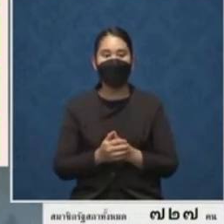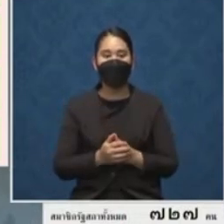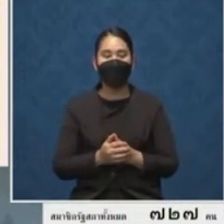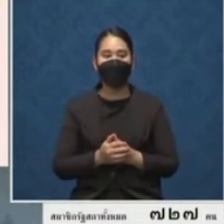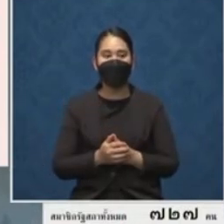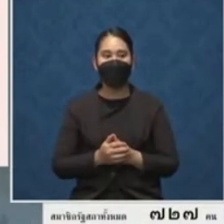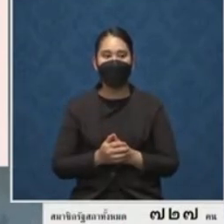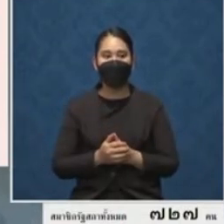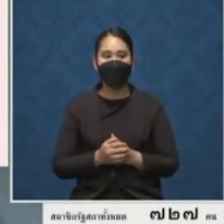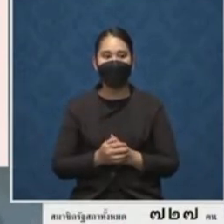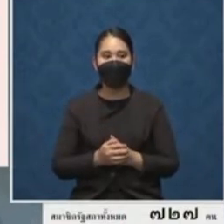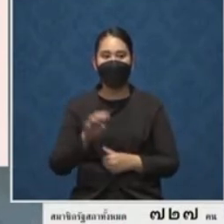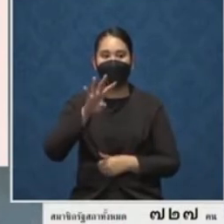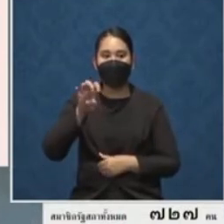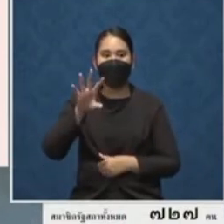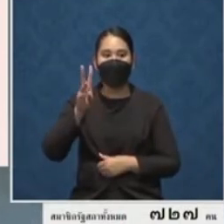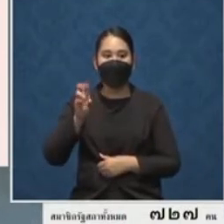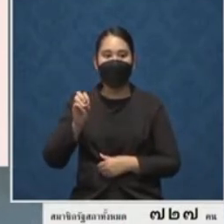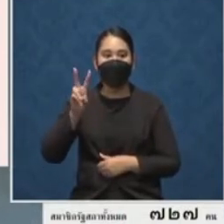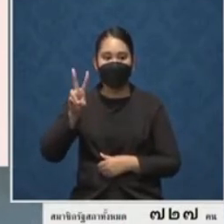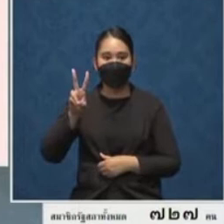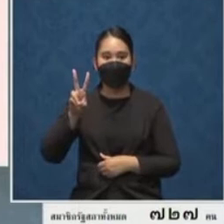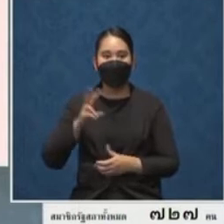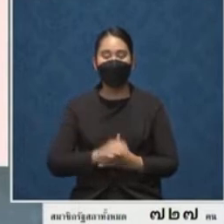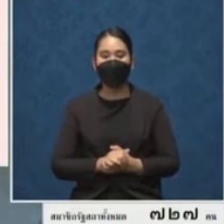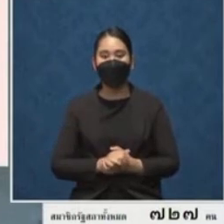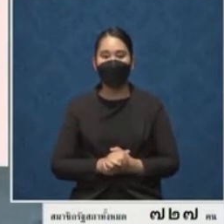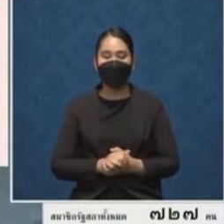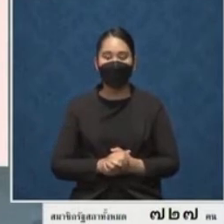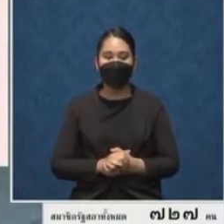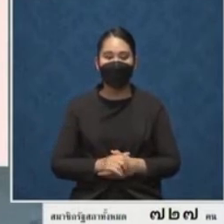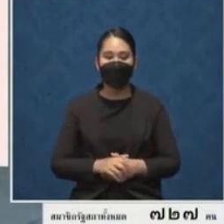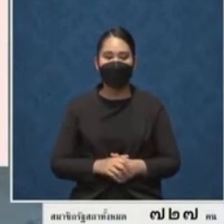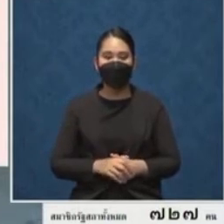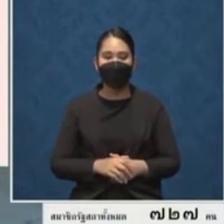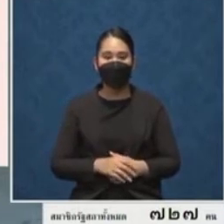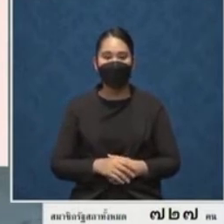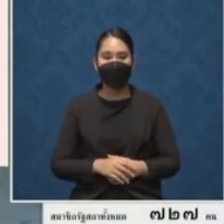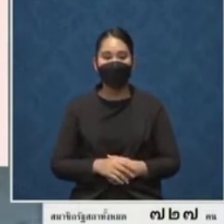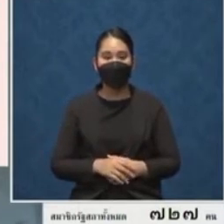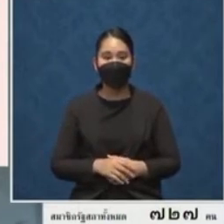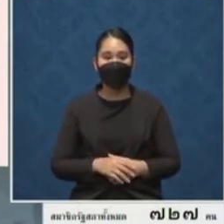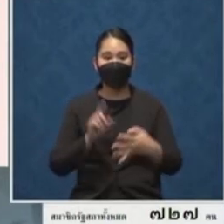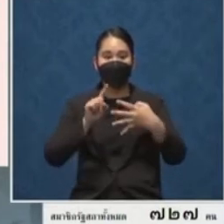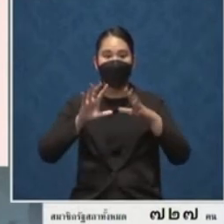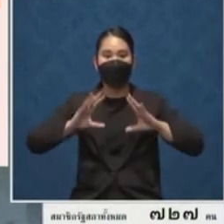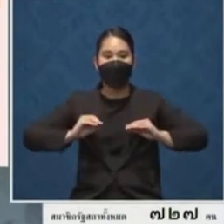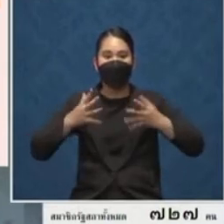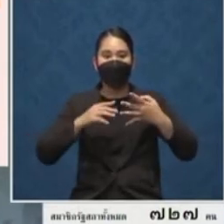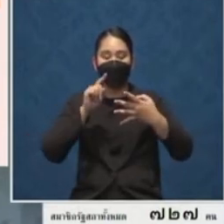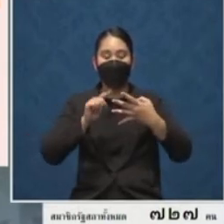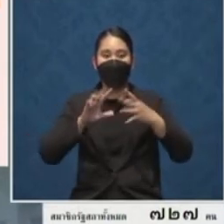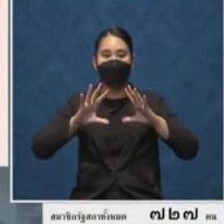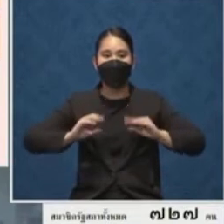462นายวันชัยปริญญาสิริ 1ไม่รับหลักการ2ไม่รับหลักการ3ไม่รับหลัก